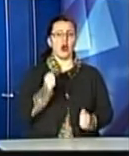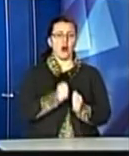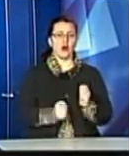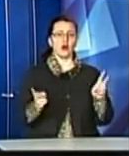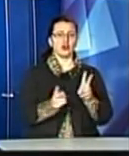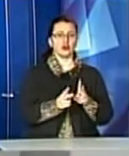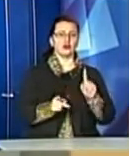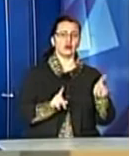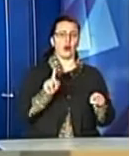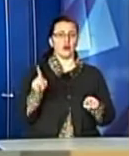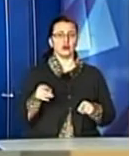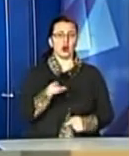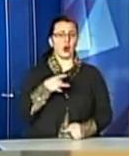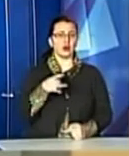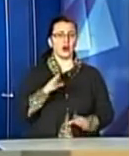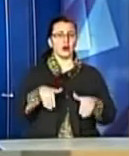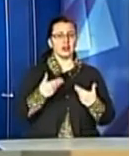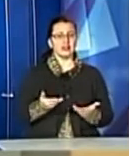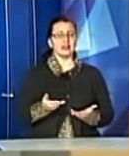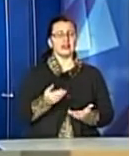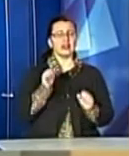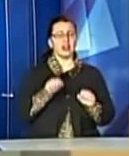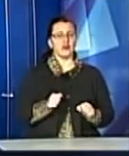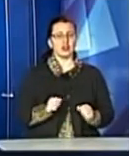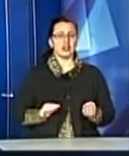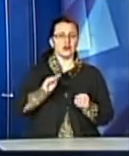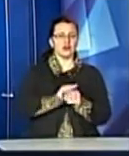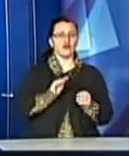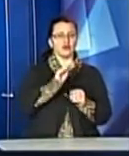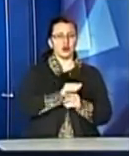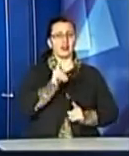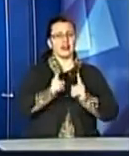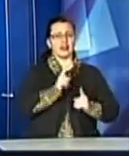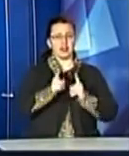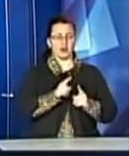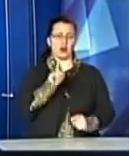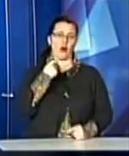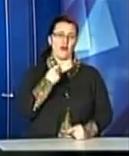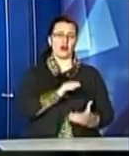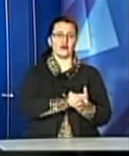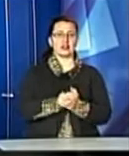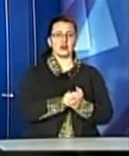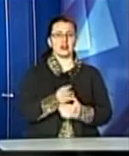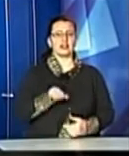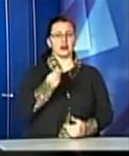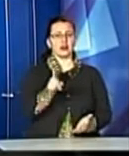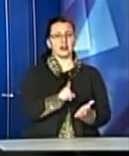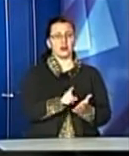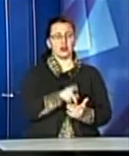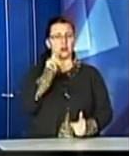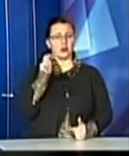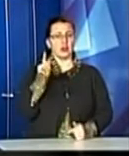тому чи іншому регіоні дає можливість вносити в проект кодексу певні зміни, кажуть в Асоціації платників податків України.